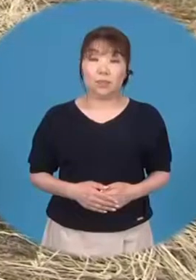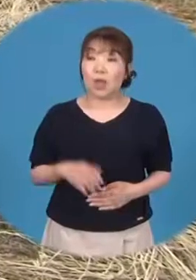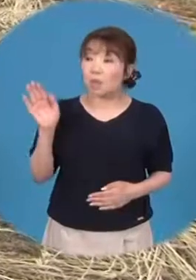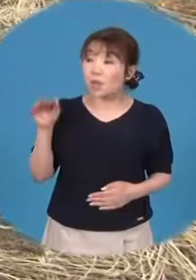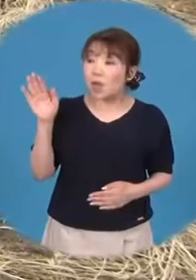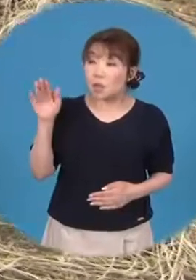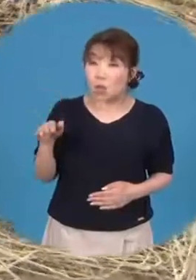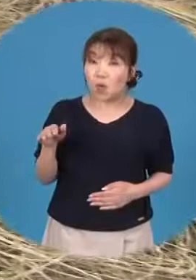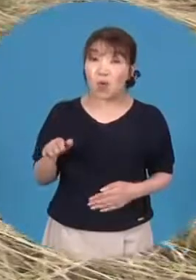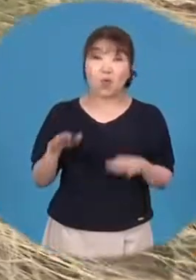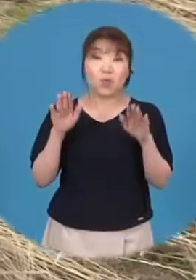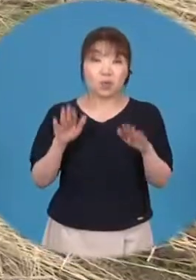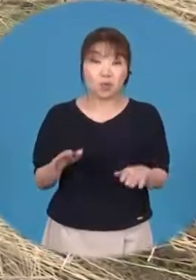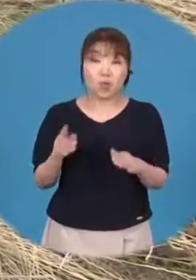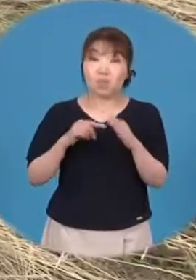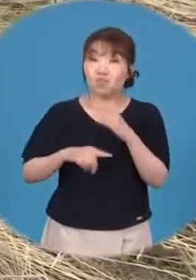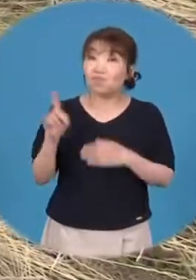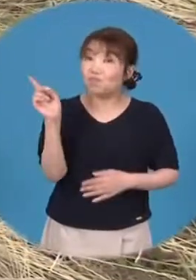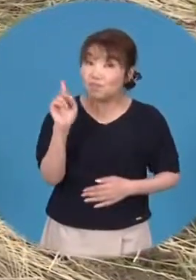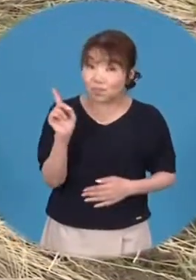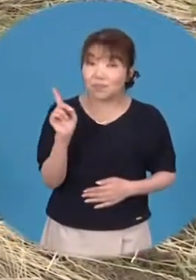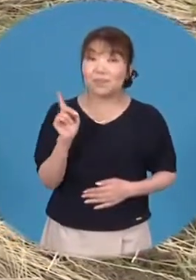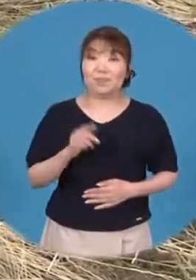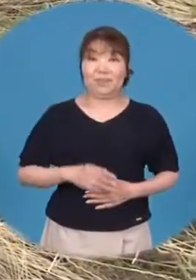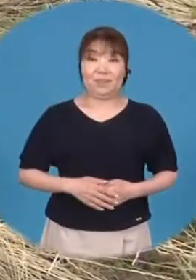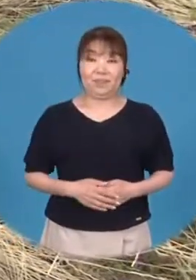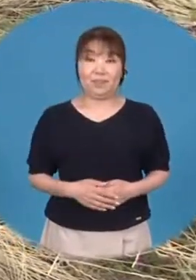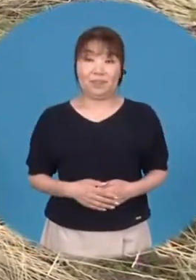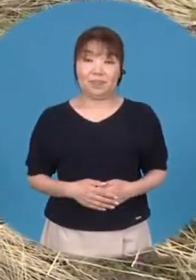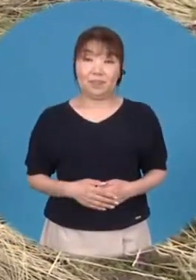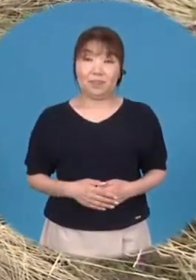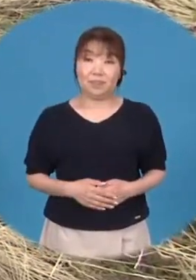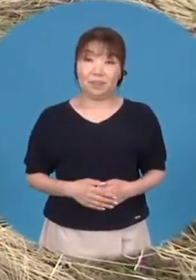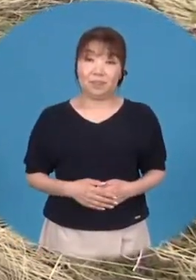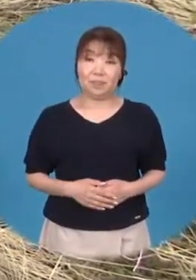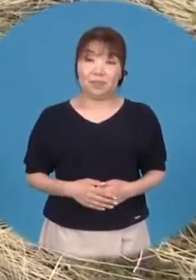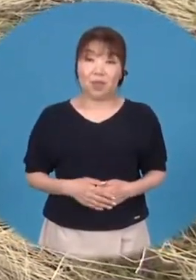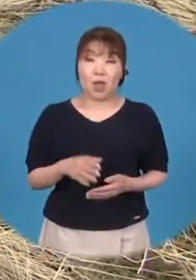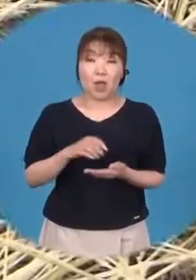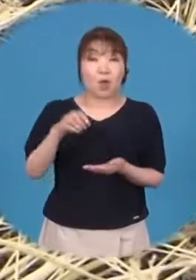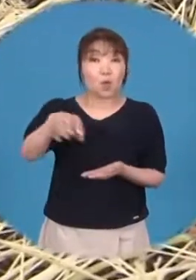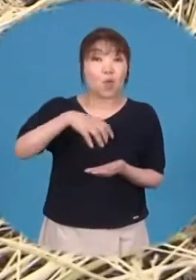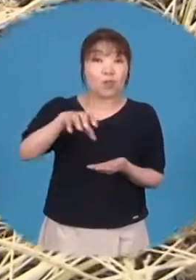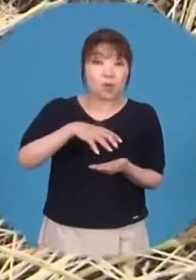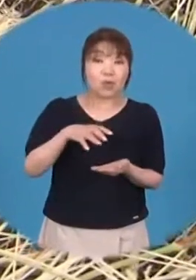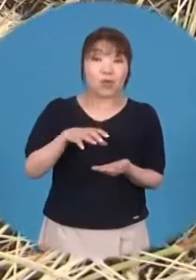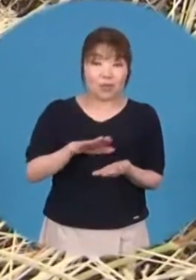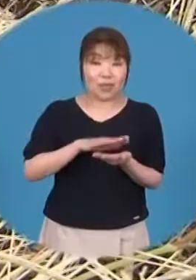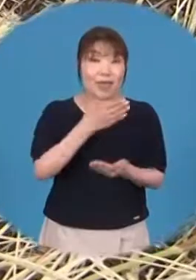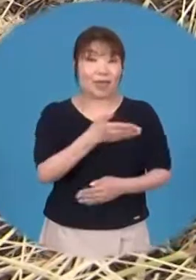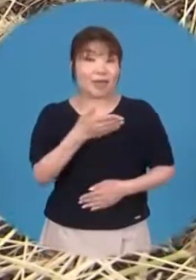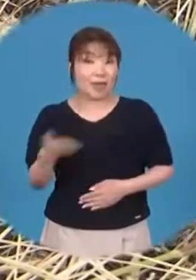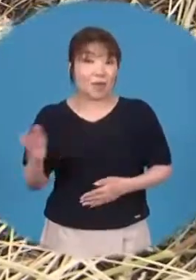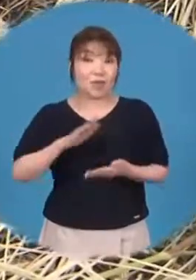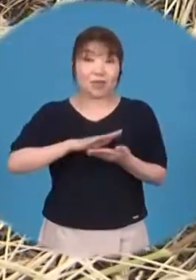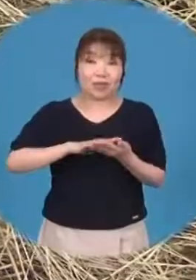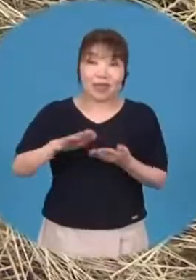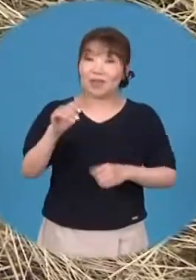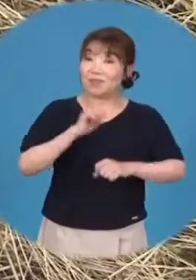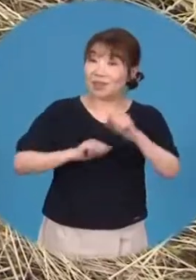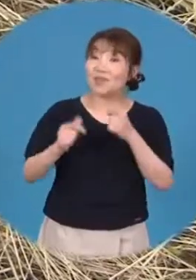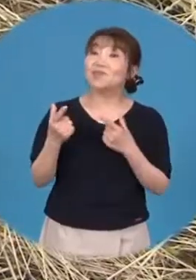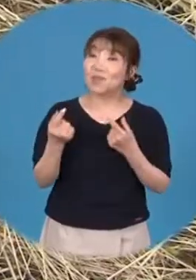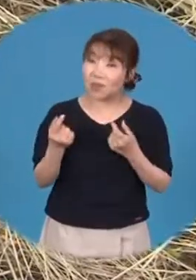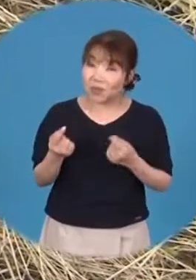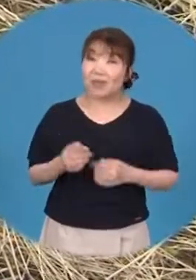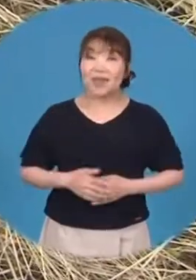みなも、今日は何をしに来ているの？ゴミを拾って川をきれいにする活動だね。